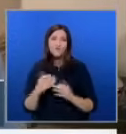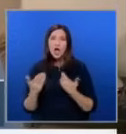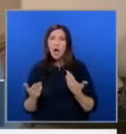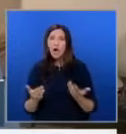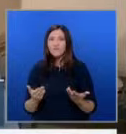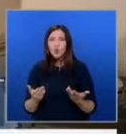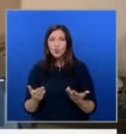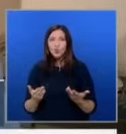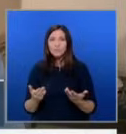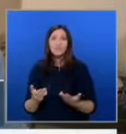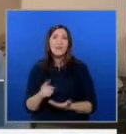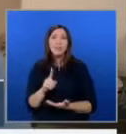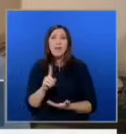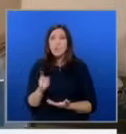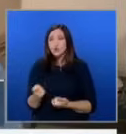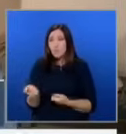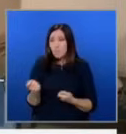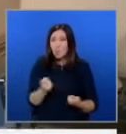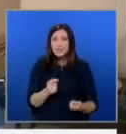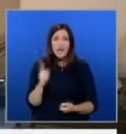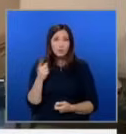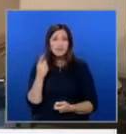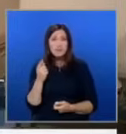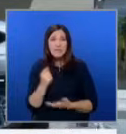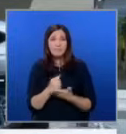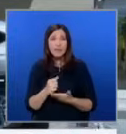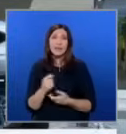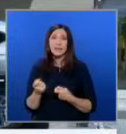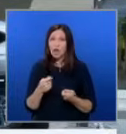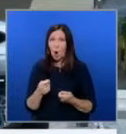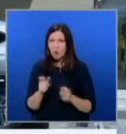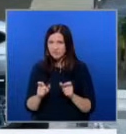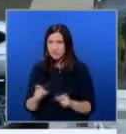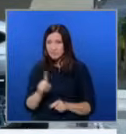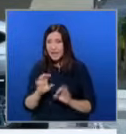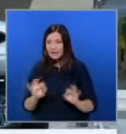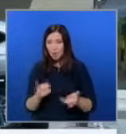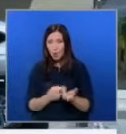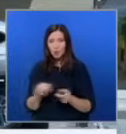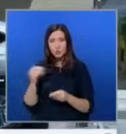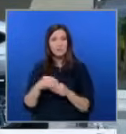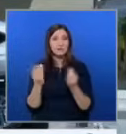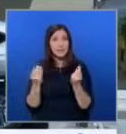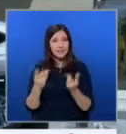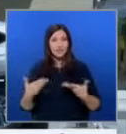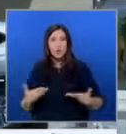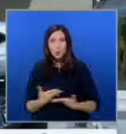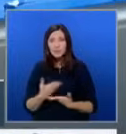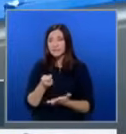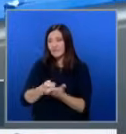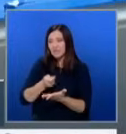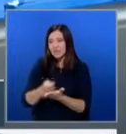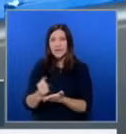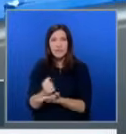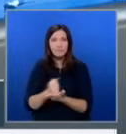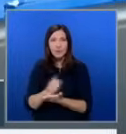каквото да не може да бъде понесено от самите аптеки, от самите търговци. Не е ясно колко допълнителни средства са необходими за